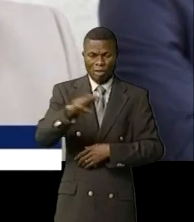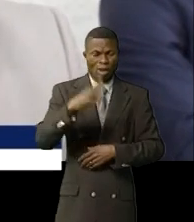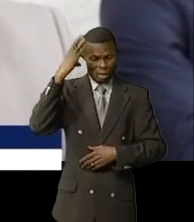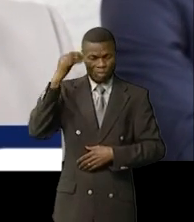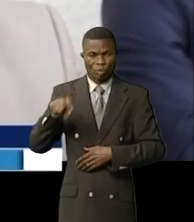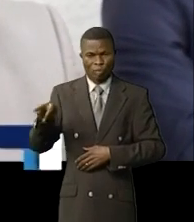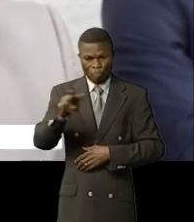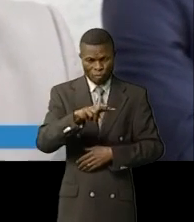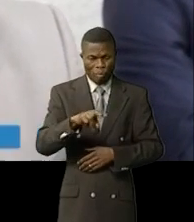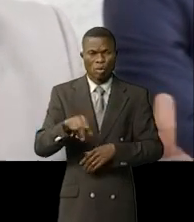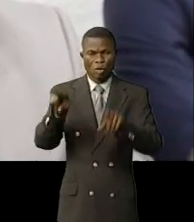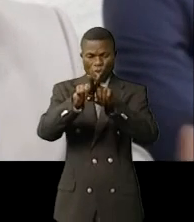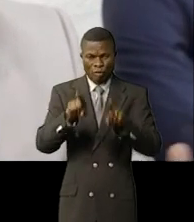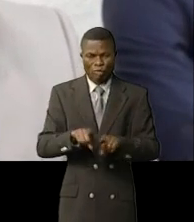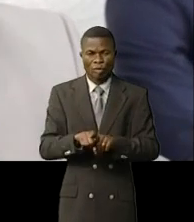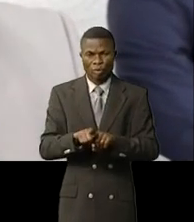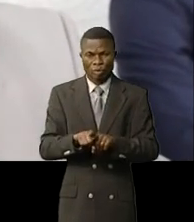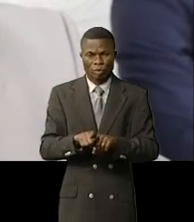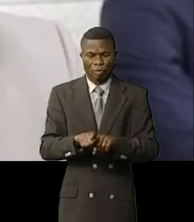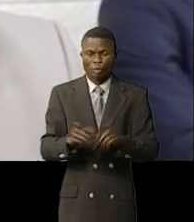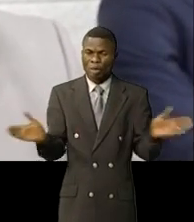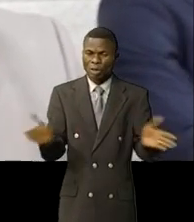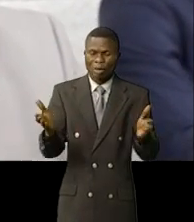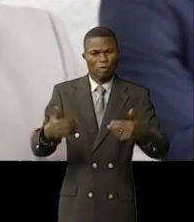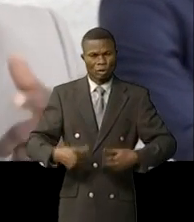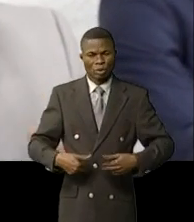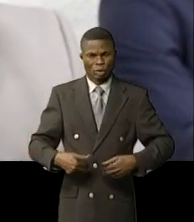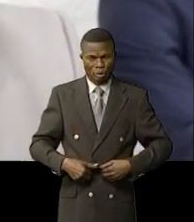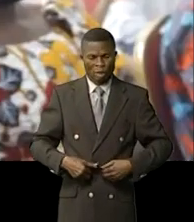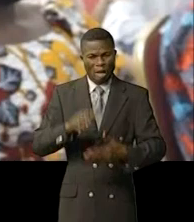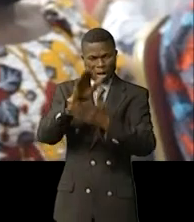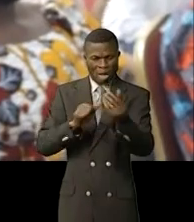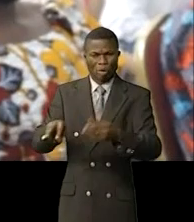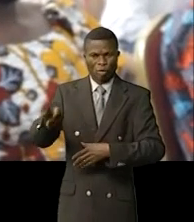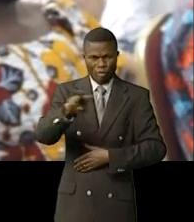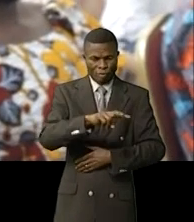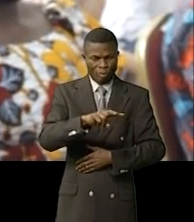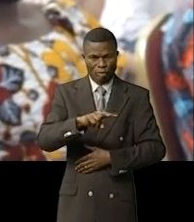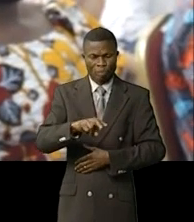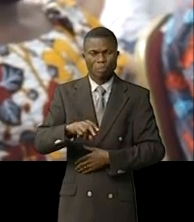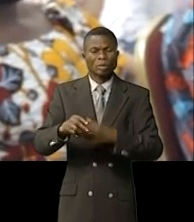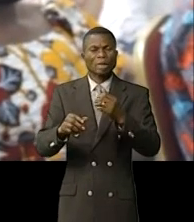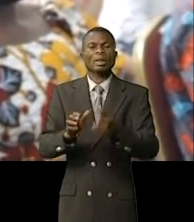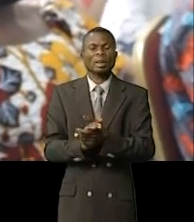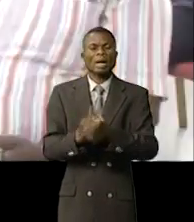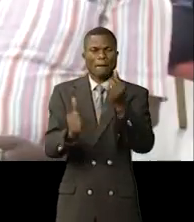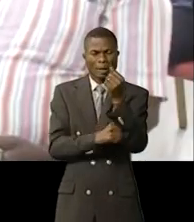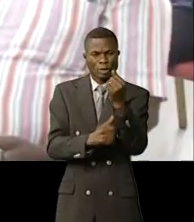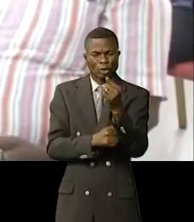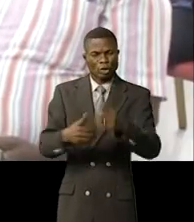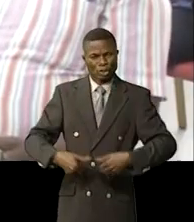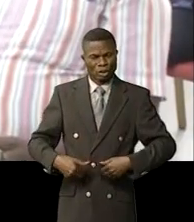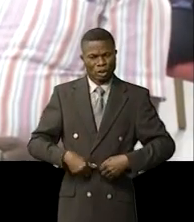expérience, vous allez inciter les jeunes à pouvoir vous imiter. Les bénéficiaires, satisfaits et réconfortés de